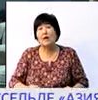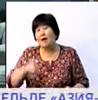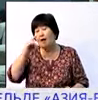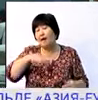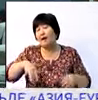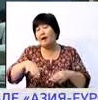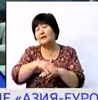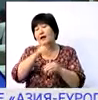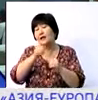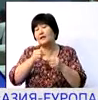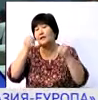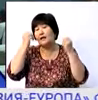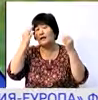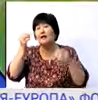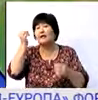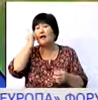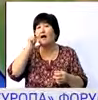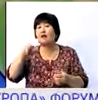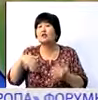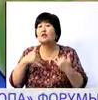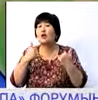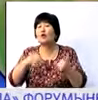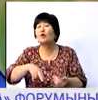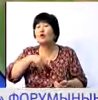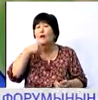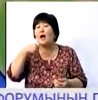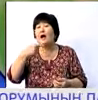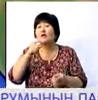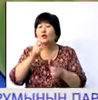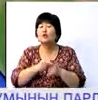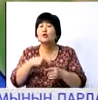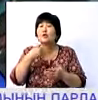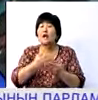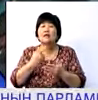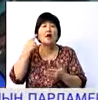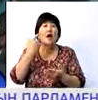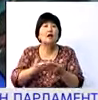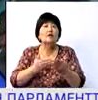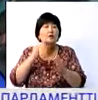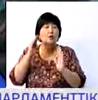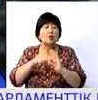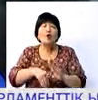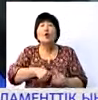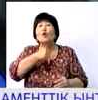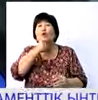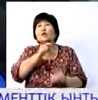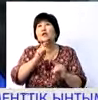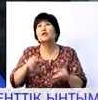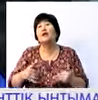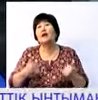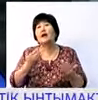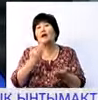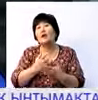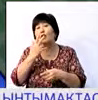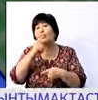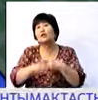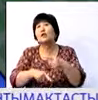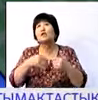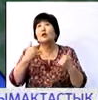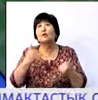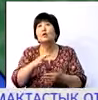халқы әркез дана ақылман қарттарын құрметтеп, айтқан сөздерін орындап, ақыл кеңестерін тыңдап, үлкенді ерекше қадірлей білген. Ізгі дәстүрдің